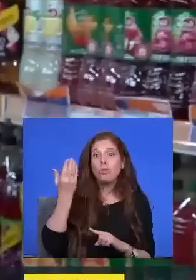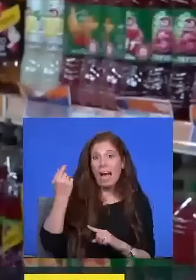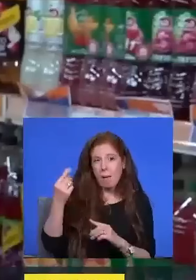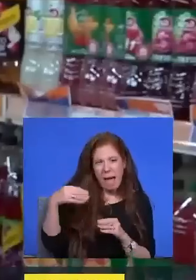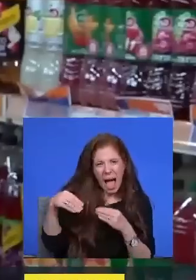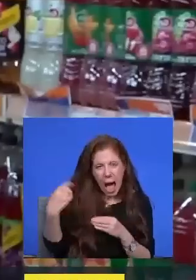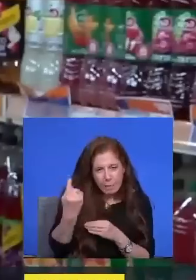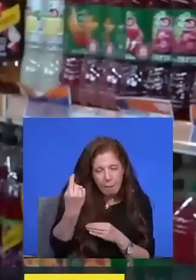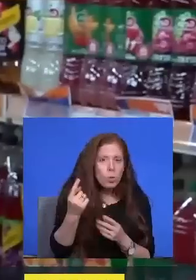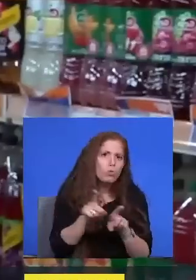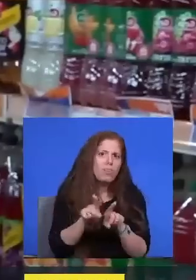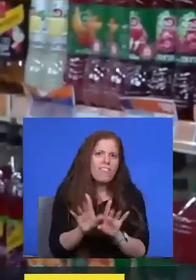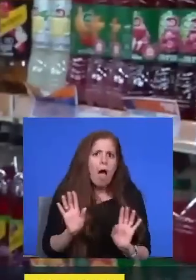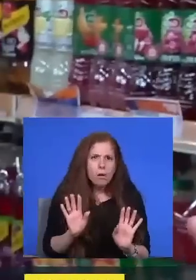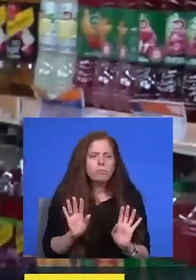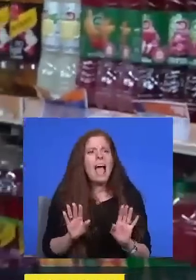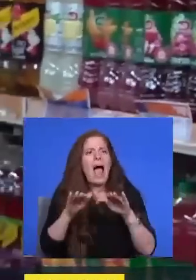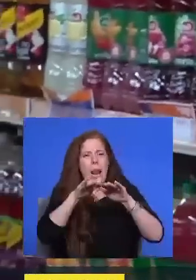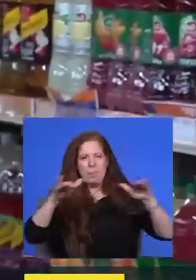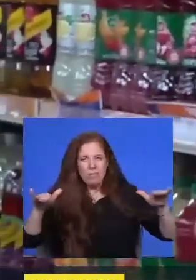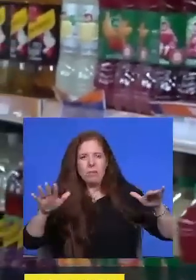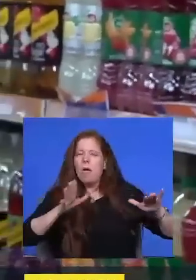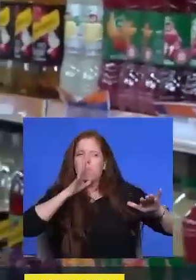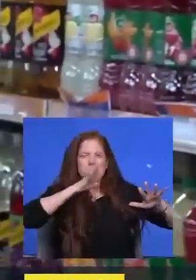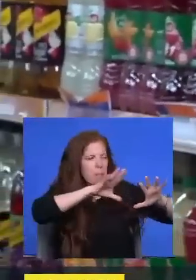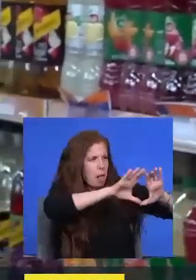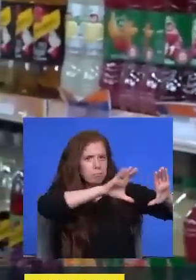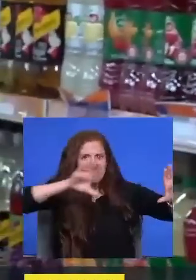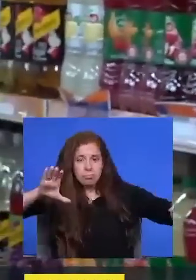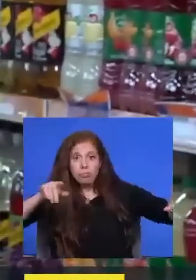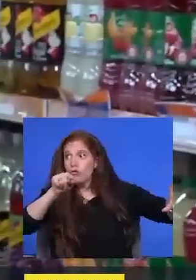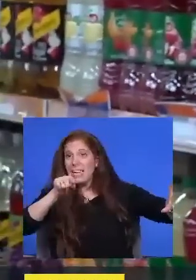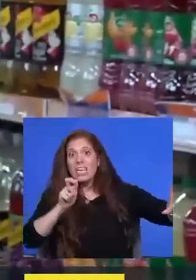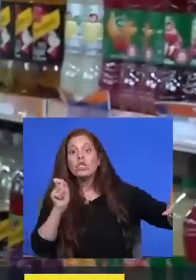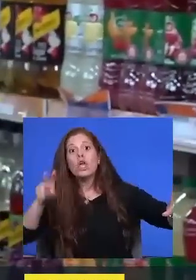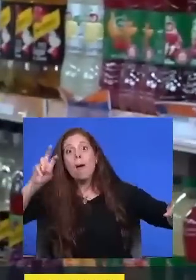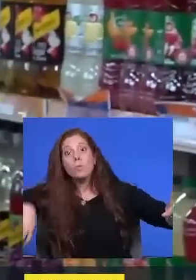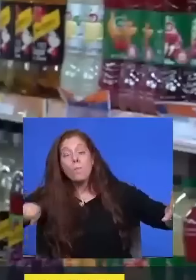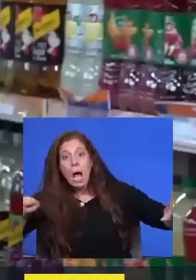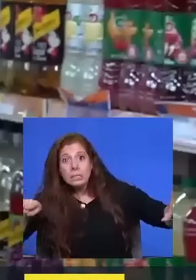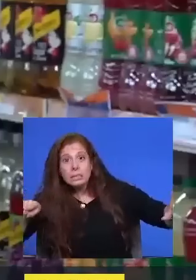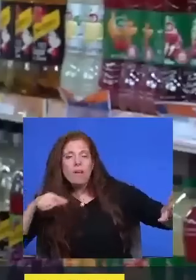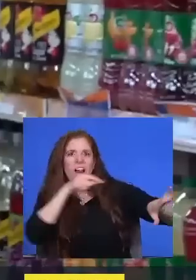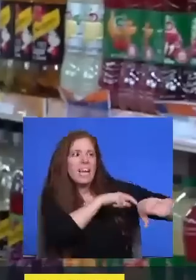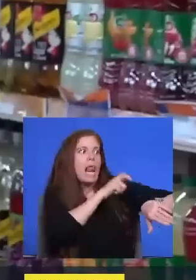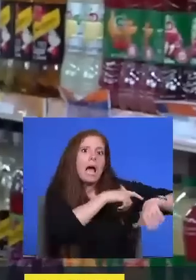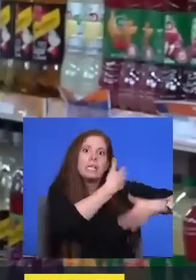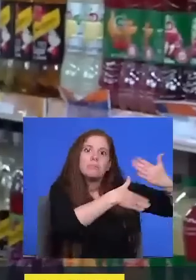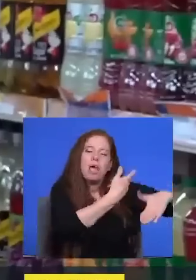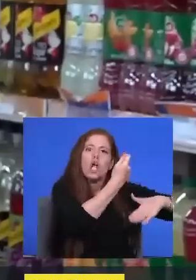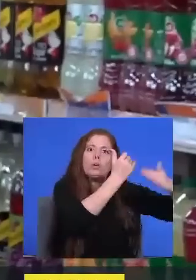אותו דבר. על המדפים היה כמות של מלאי כשעליה הוטל מס, ולכן לקח זמן עד שהמחיר